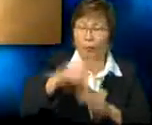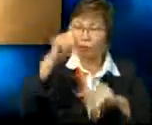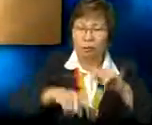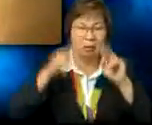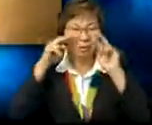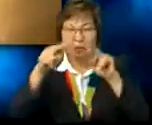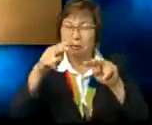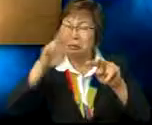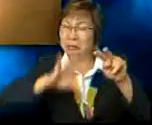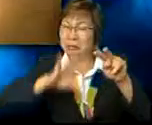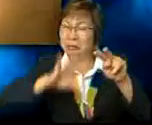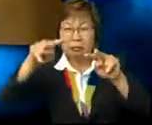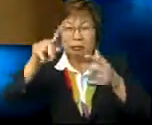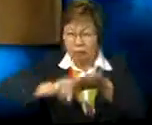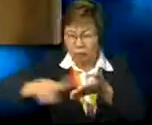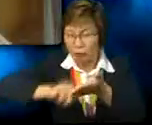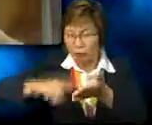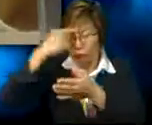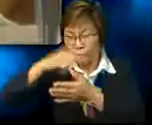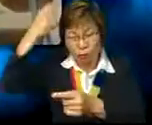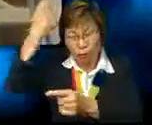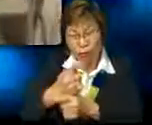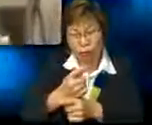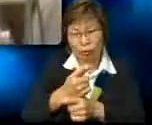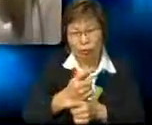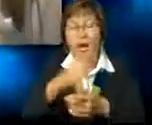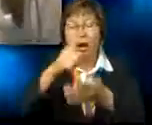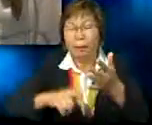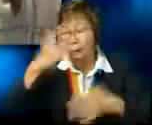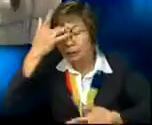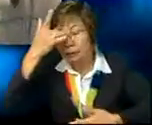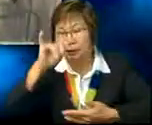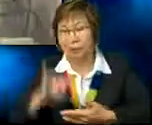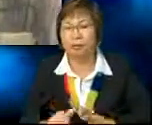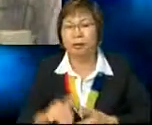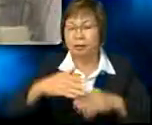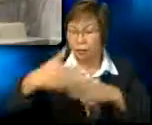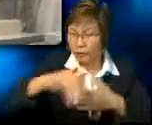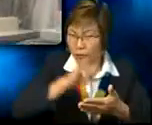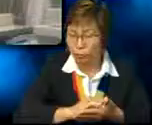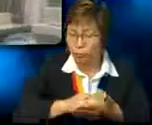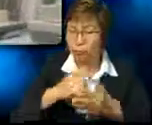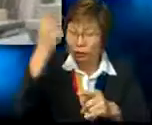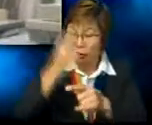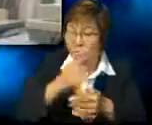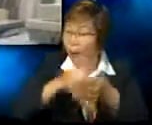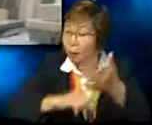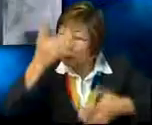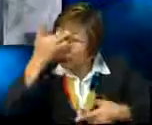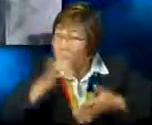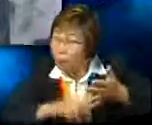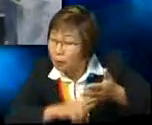dapat melihat, kita hendaklah membuat pemeriksaan untuk menentukan diagnosisnya, ya. Dan selepas menentukan diagnosis, kita